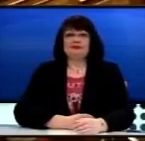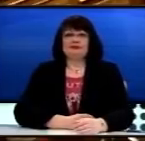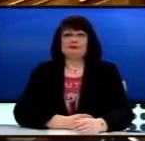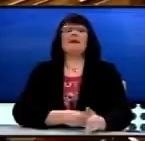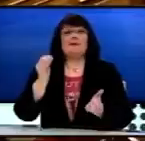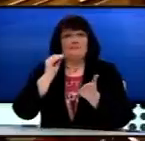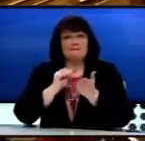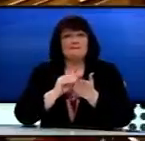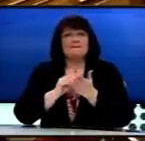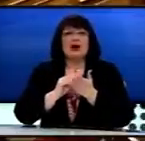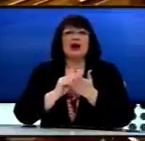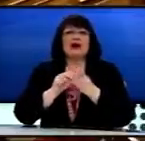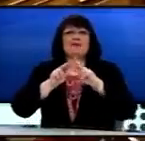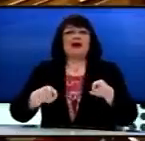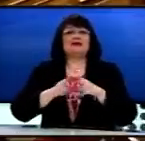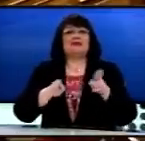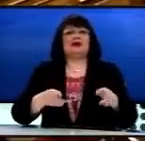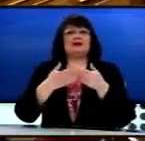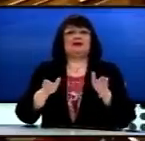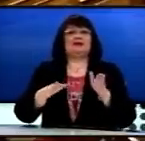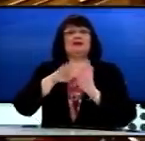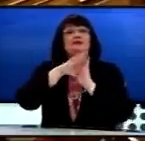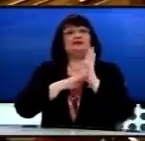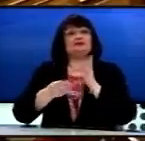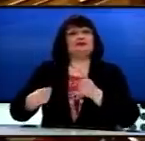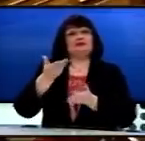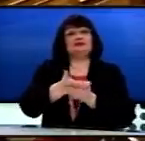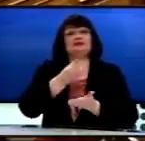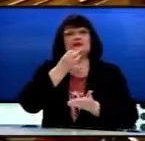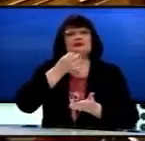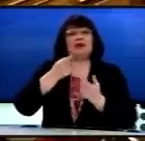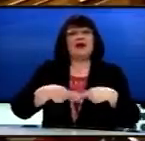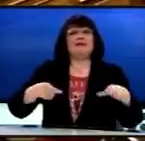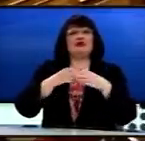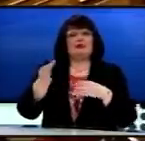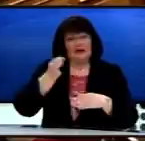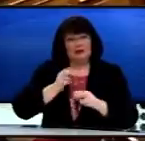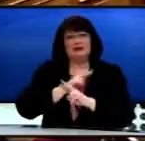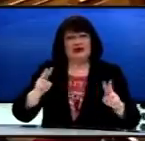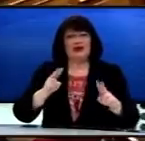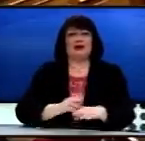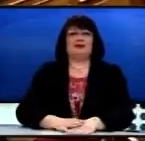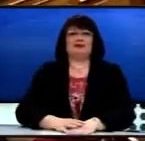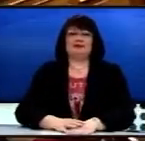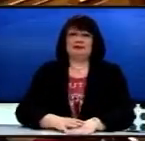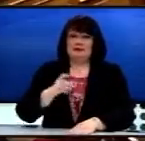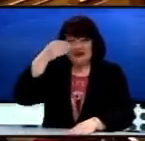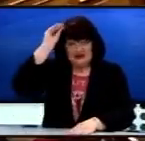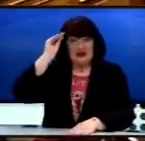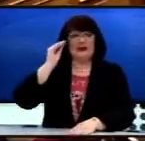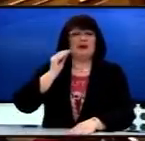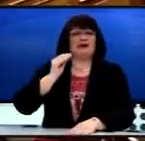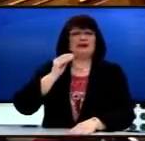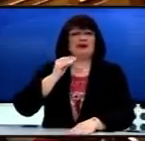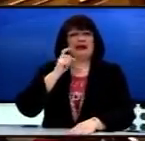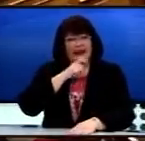Της επαναλειτουργίας του λιανεμπορίου με τους κανόνες που έθεσε η Επιτροπή. Συμφωνείτε ή διαφωνείτε. Θα ήθελα μια τοποθέτηση ξεκάθαρη και από την κυρία Γεννηματά και από εσάς και από τον